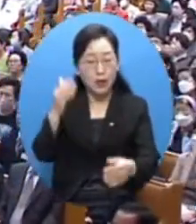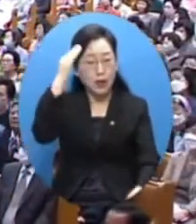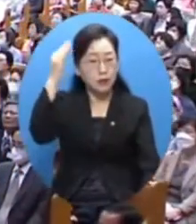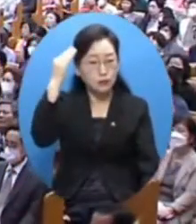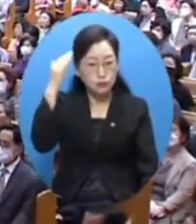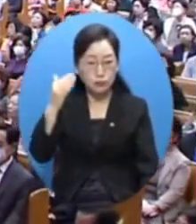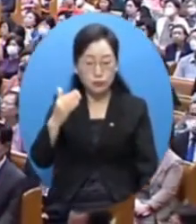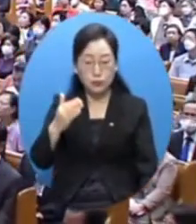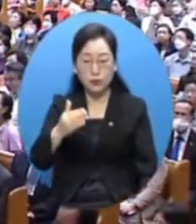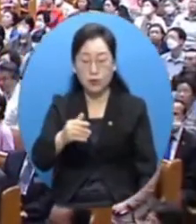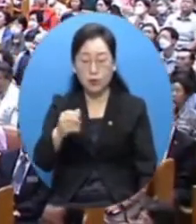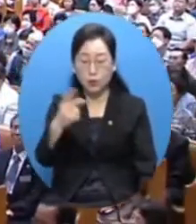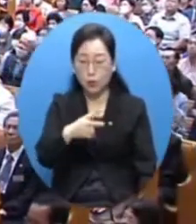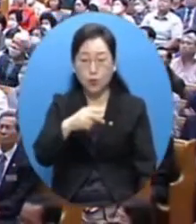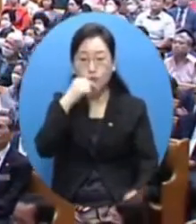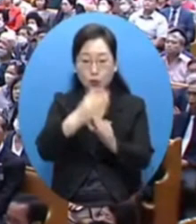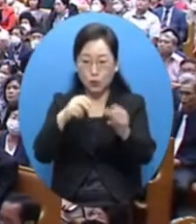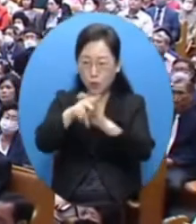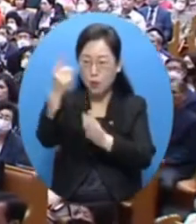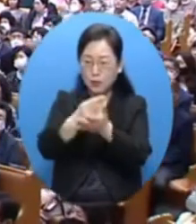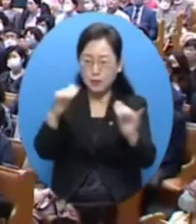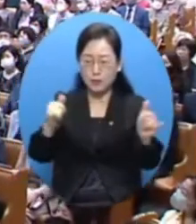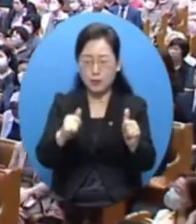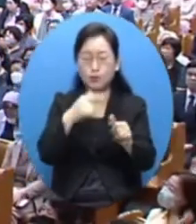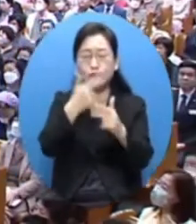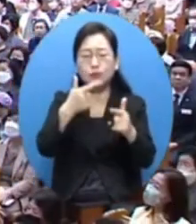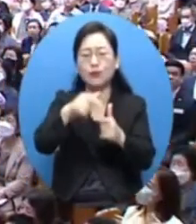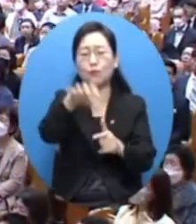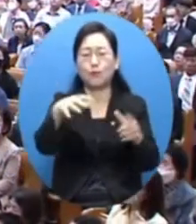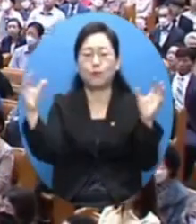모여 민족과 교회와 개인의 죄를 회개하며